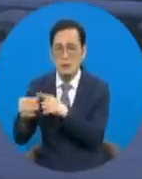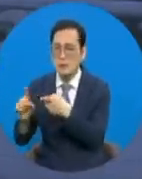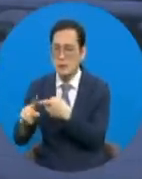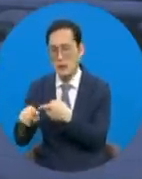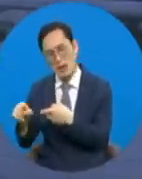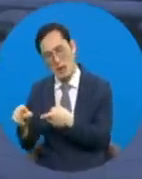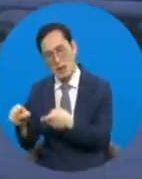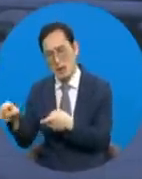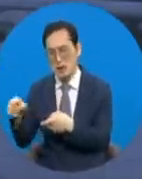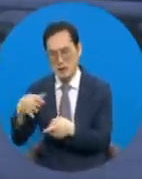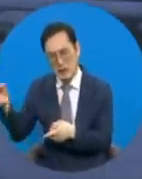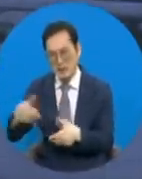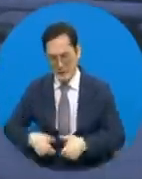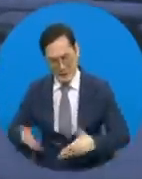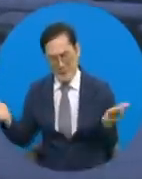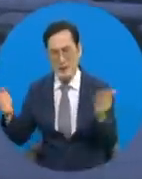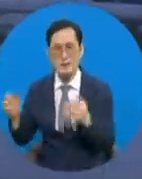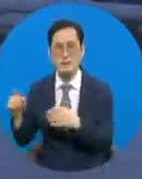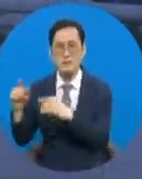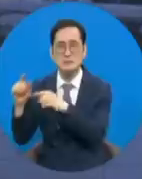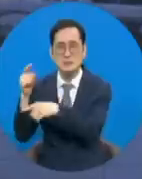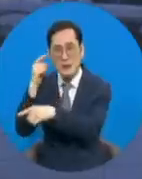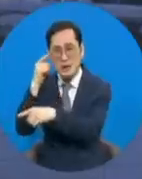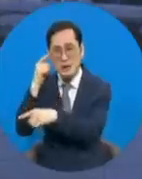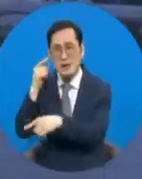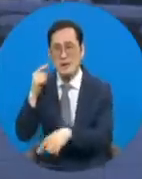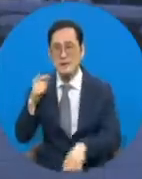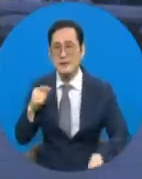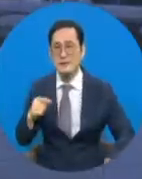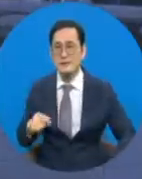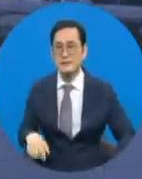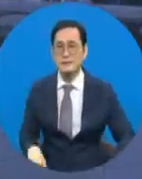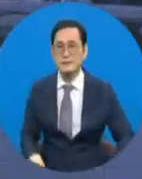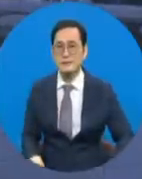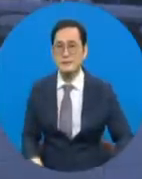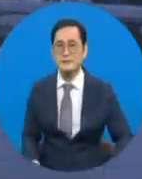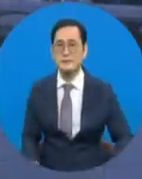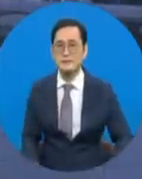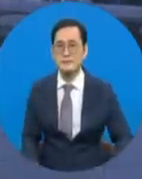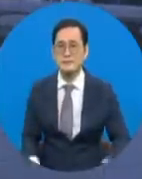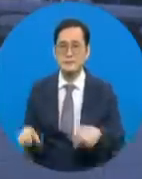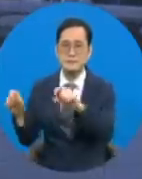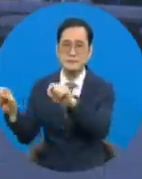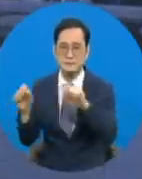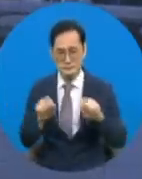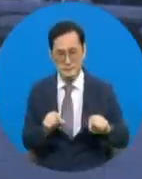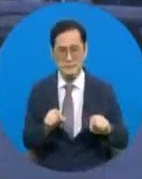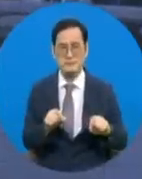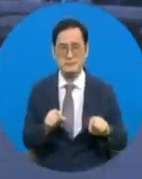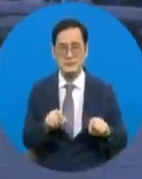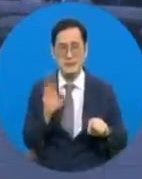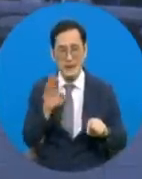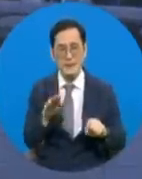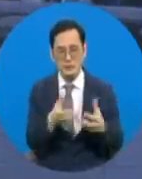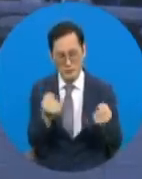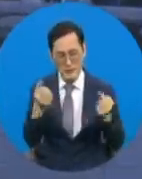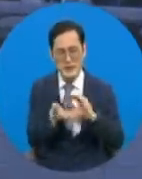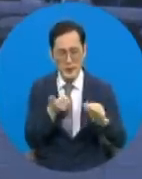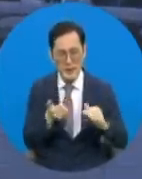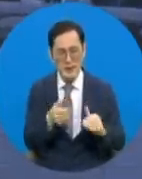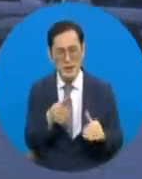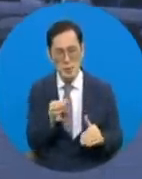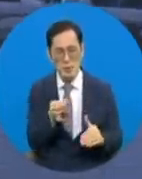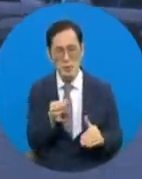영국 BBC, 일본의 NHK 다 분리 징수 하고 있는 이런 사례들이 있습니다. 두